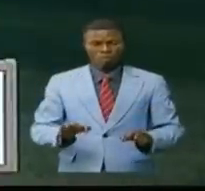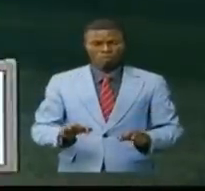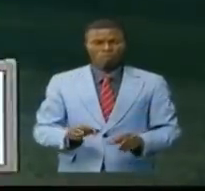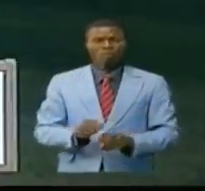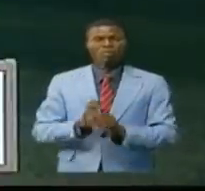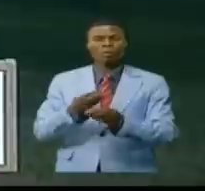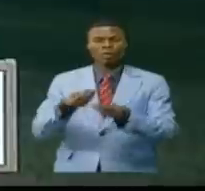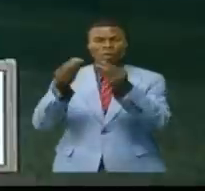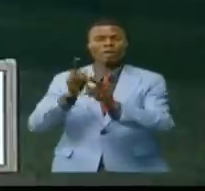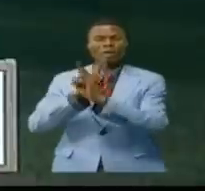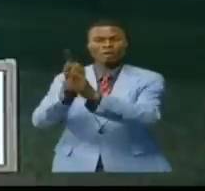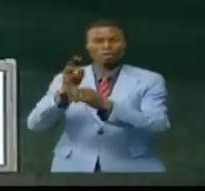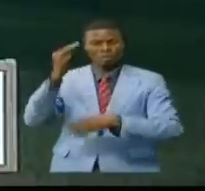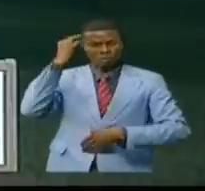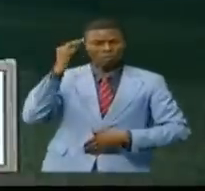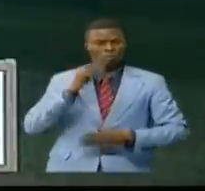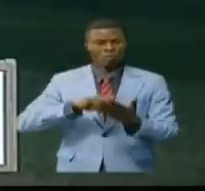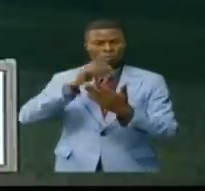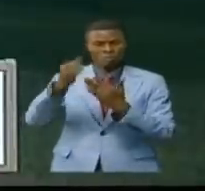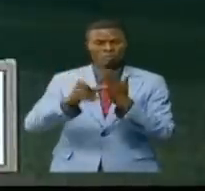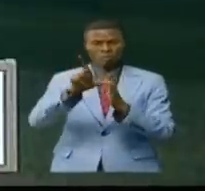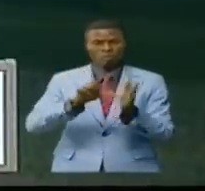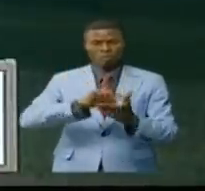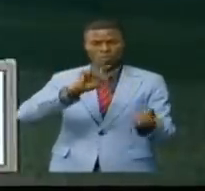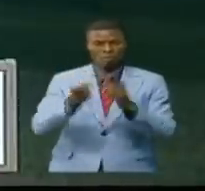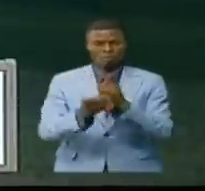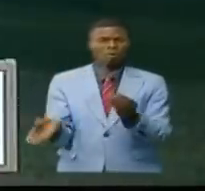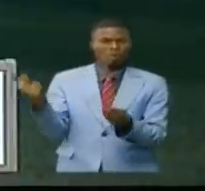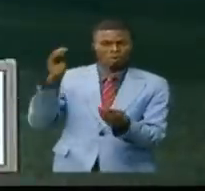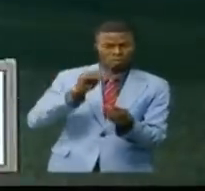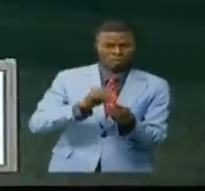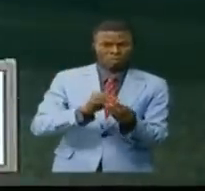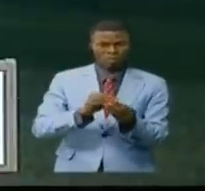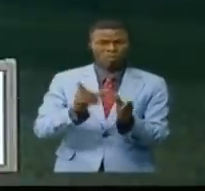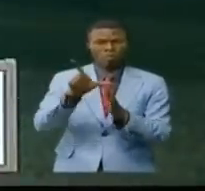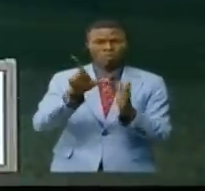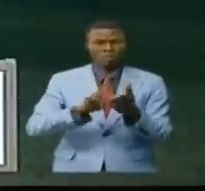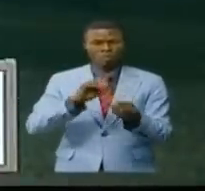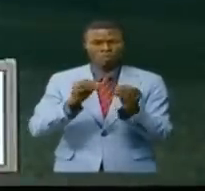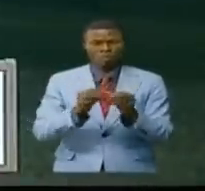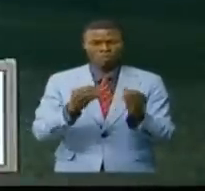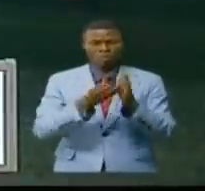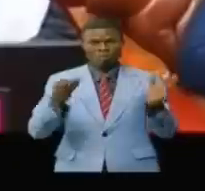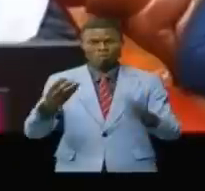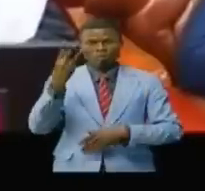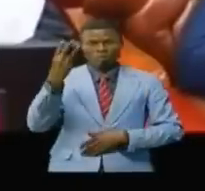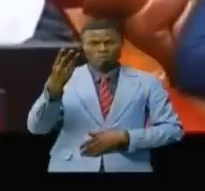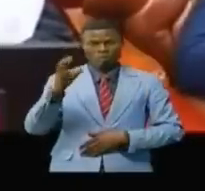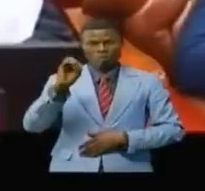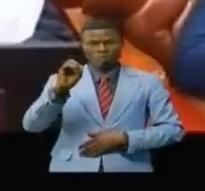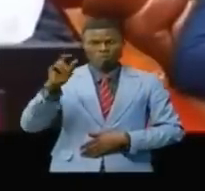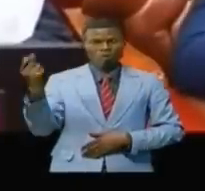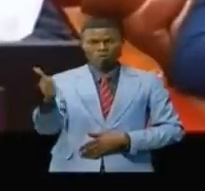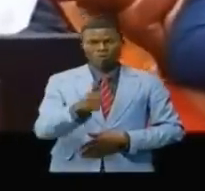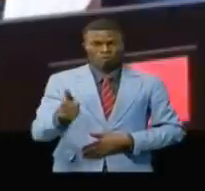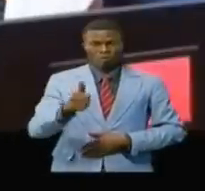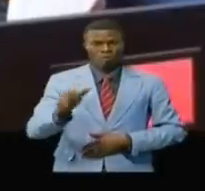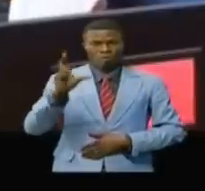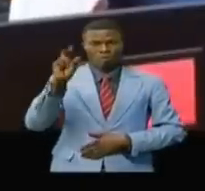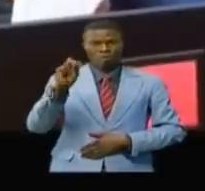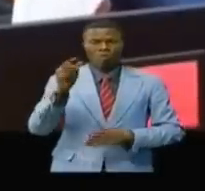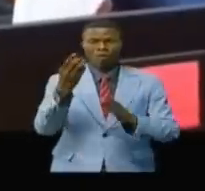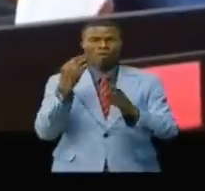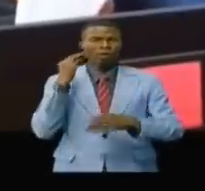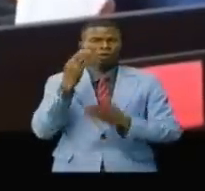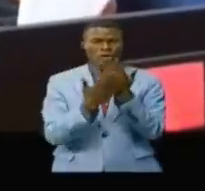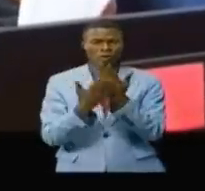au Conseil le projet de loi modifiant et complétant la loi numéro 73-021 du 20